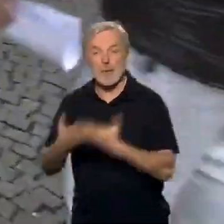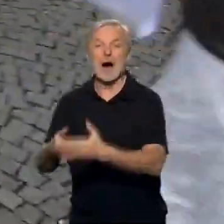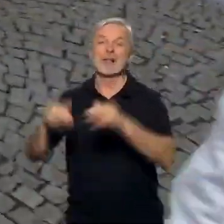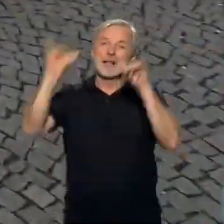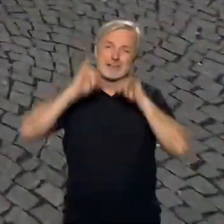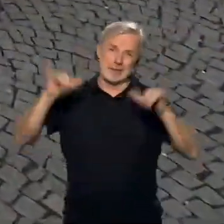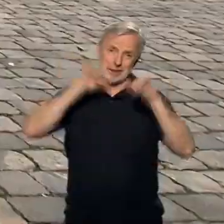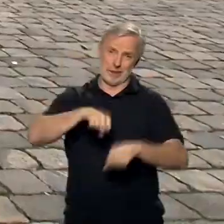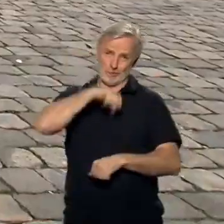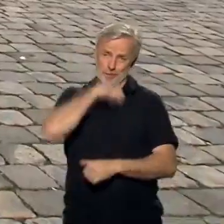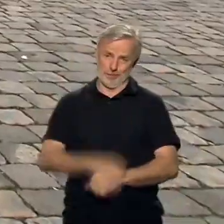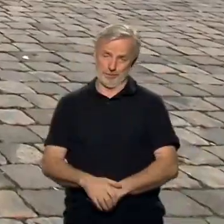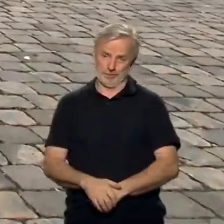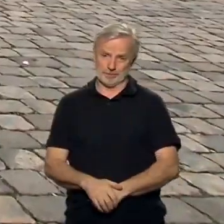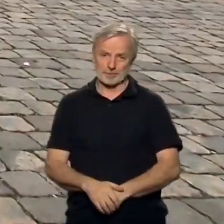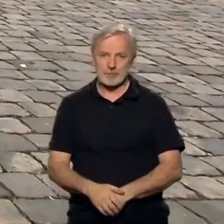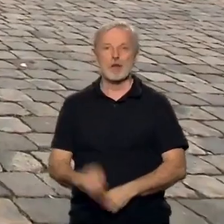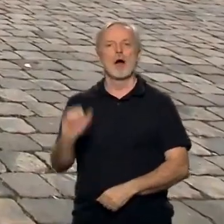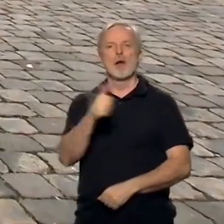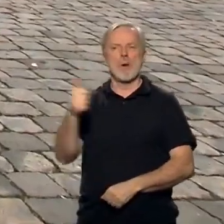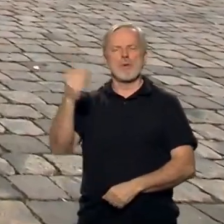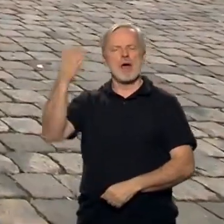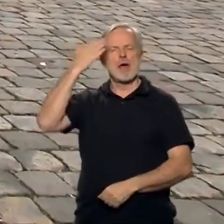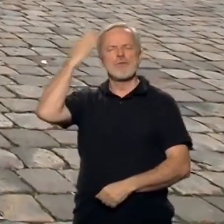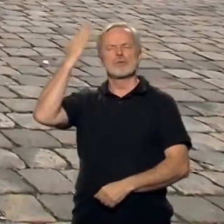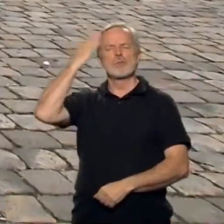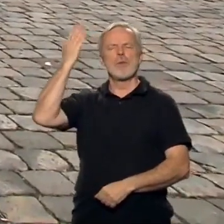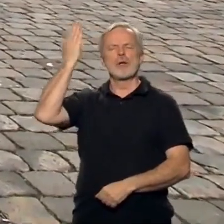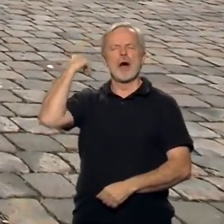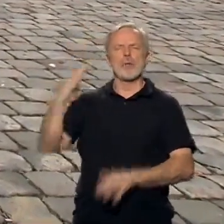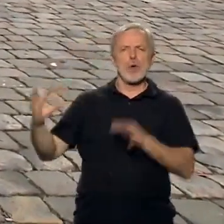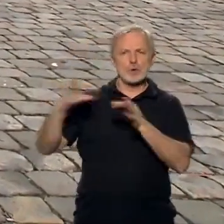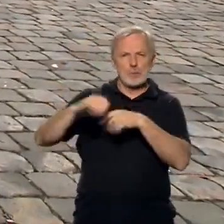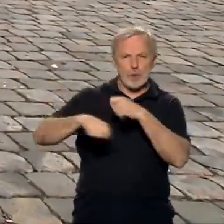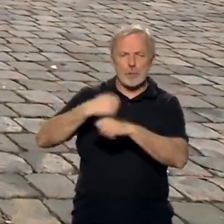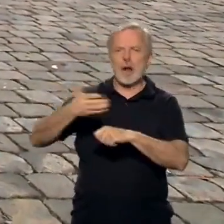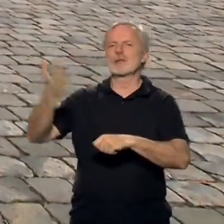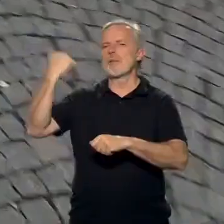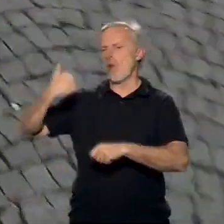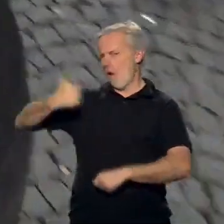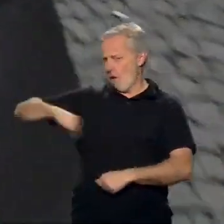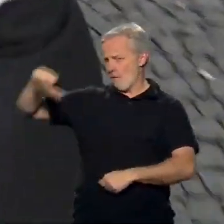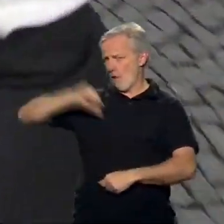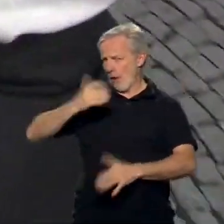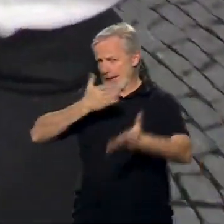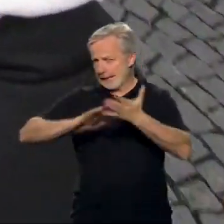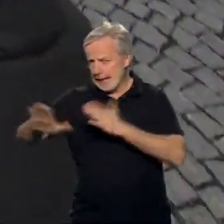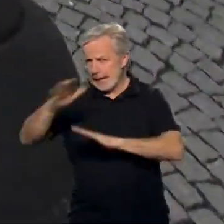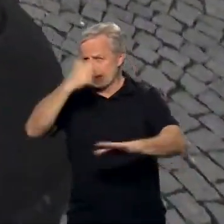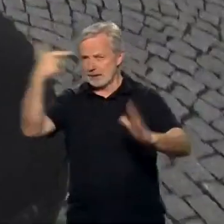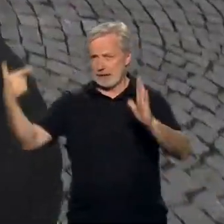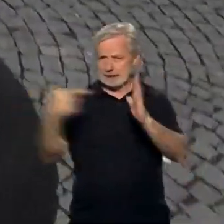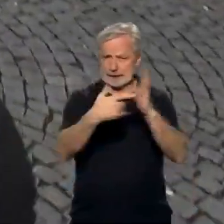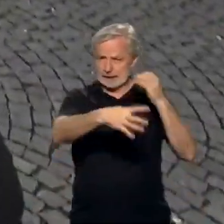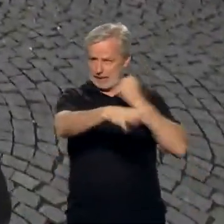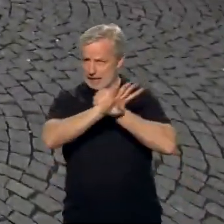jsem se připojila. První vzpomínka na nadační fond, tak to bylo vlastně minulý leden 2019, kdy